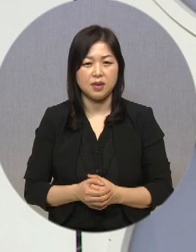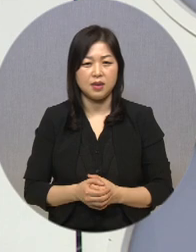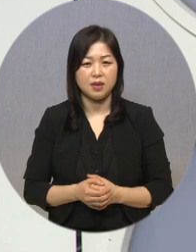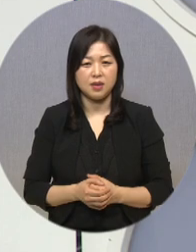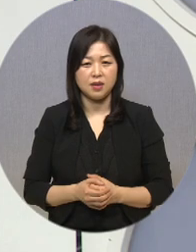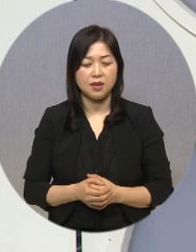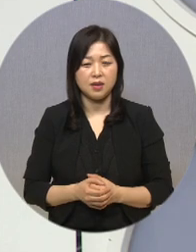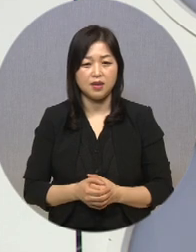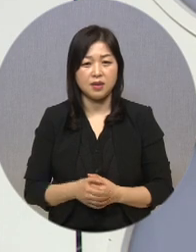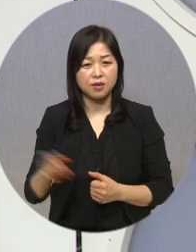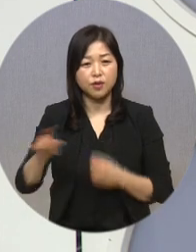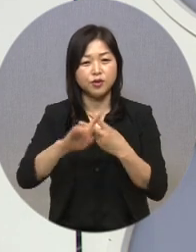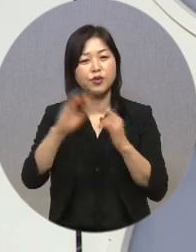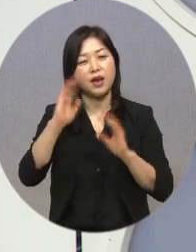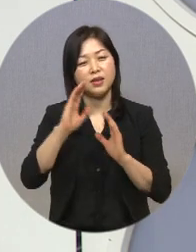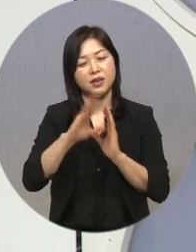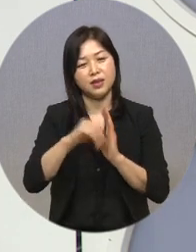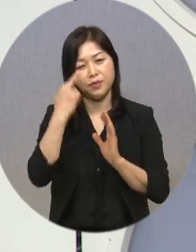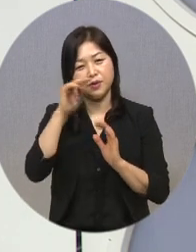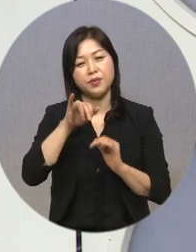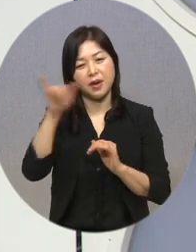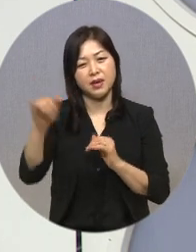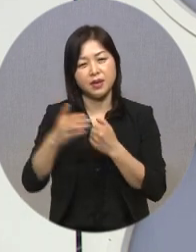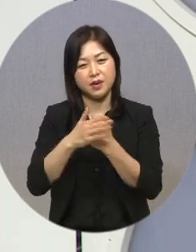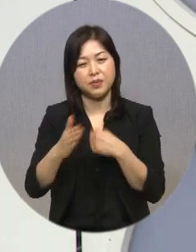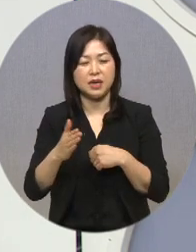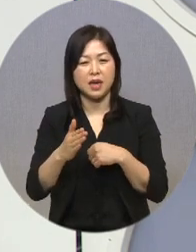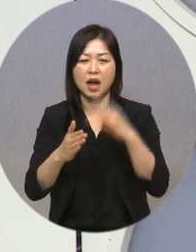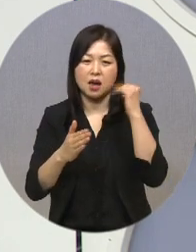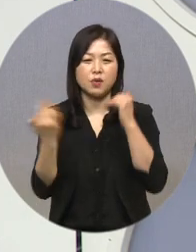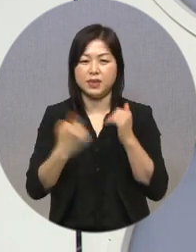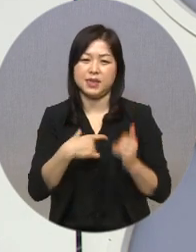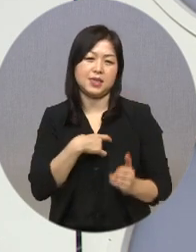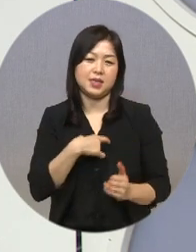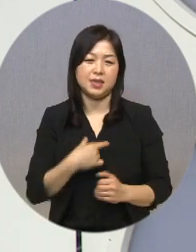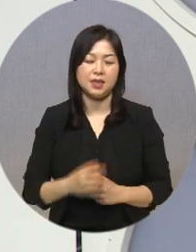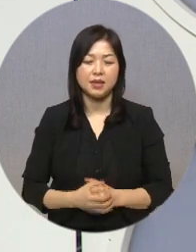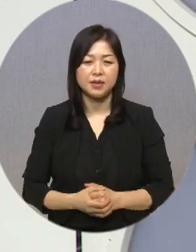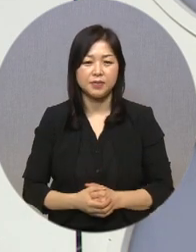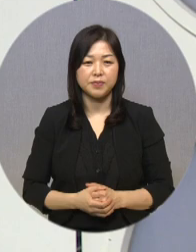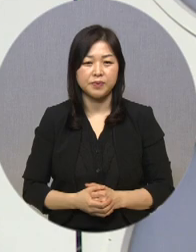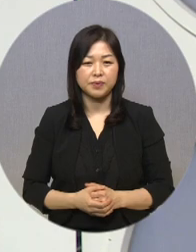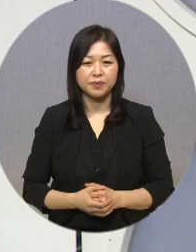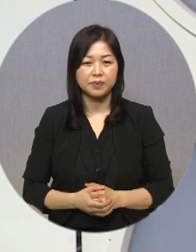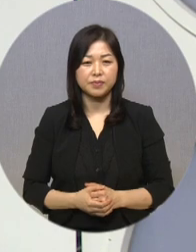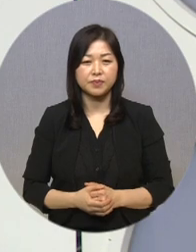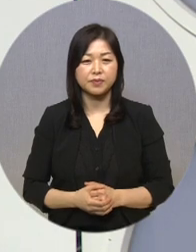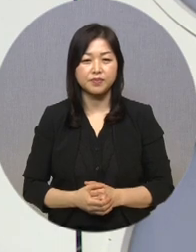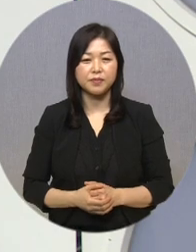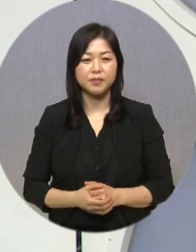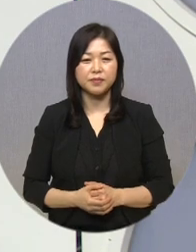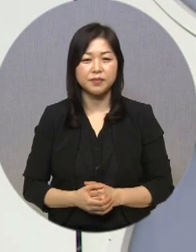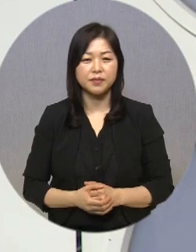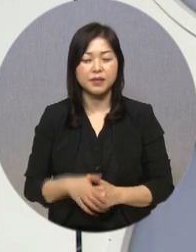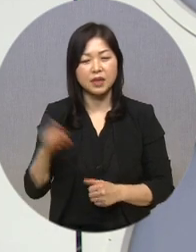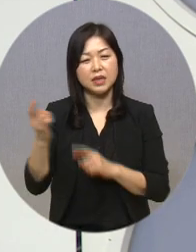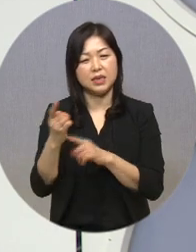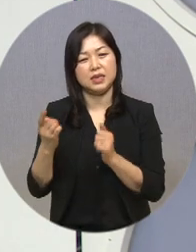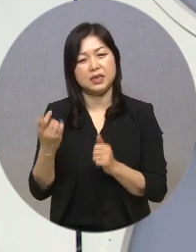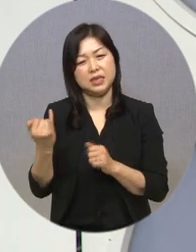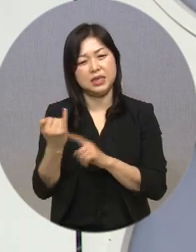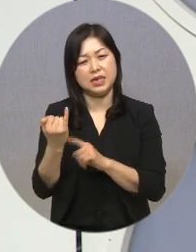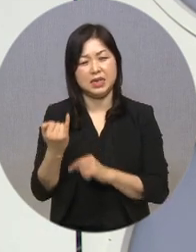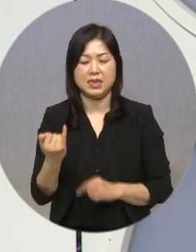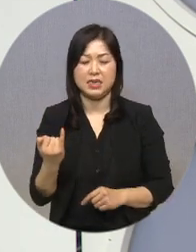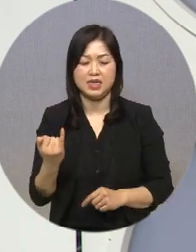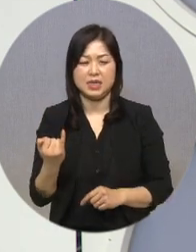때 중학교 때 미국 갔으니까 싫대요 또 이런. 그래서 강유경이 나오니까 어떡합니까